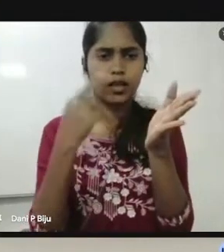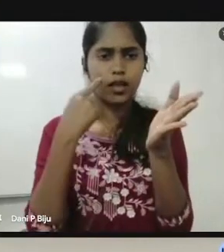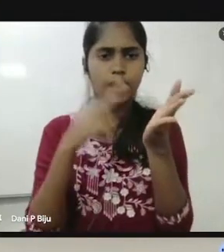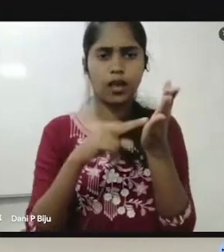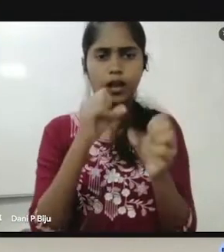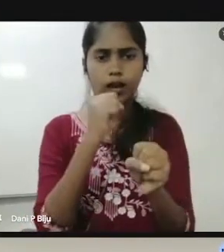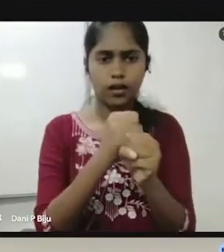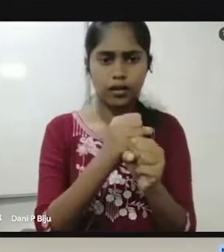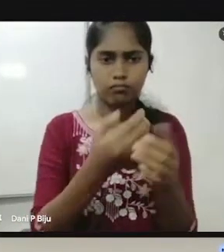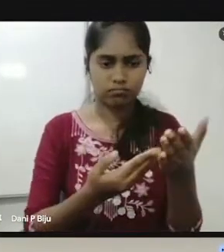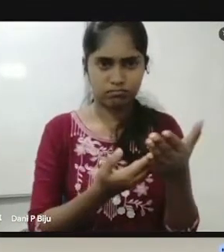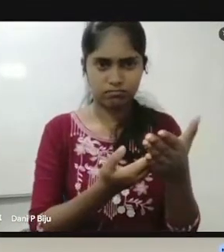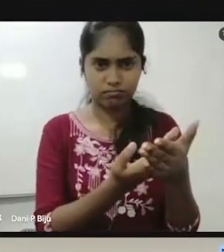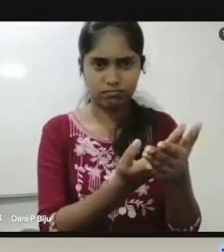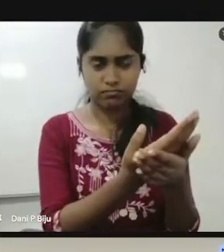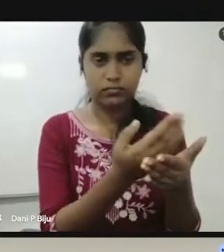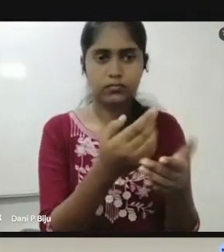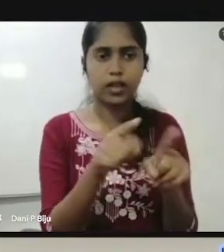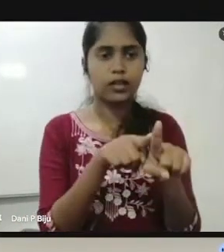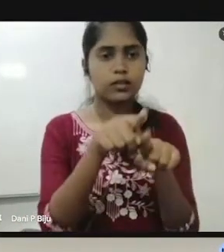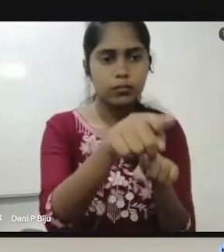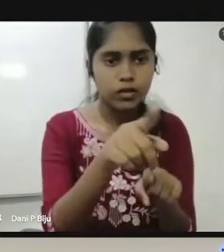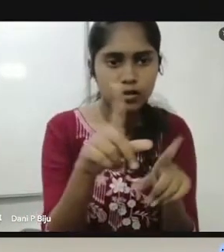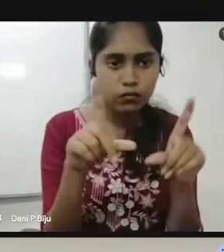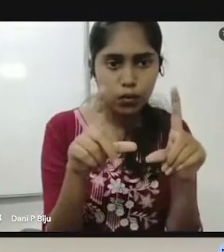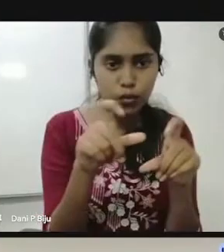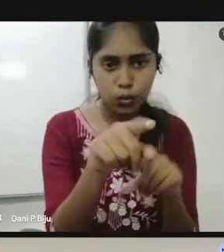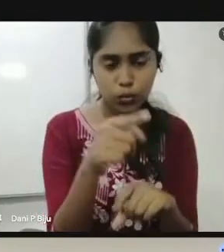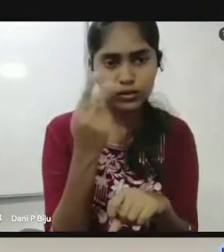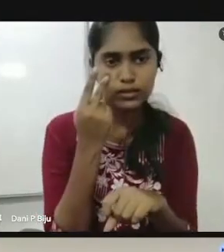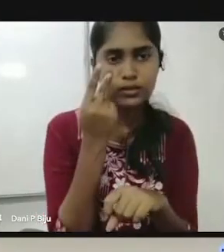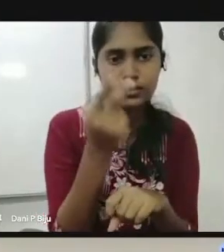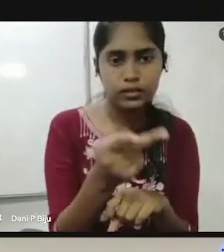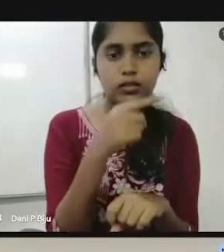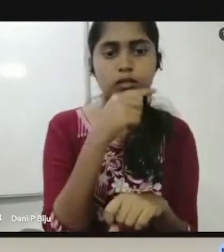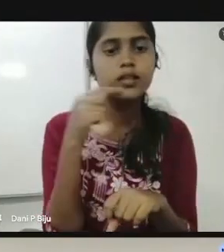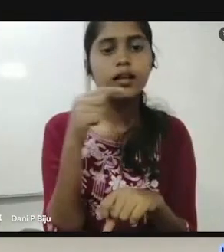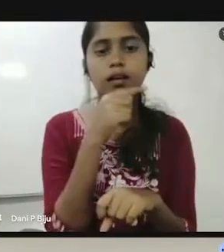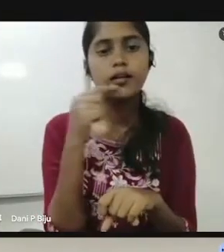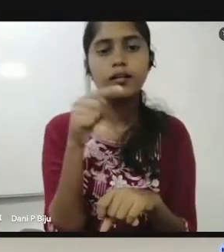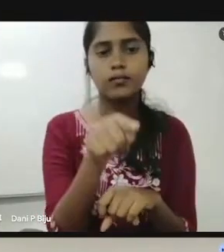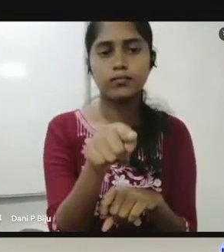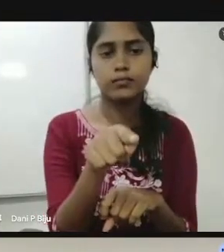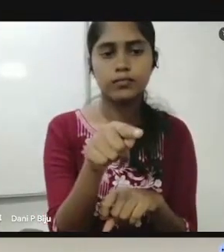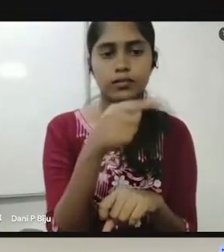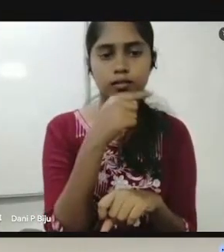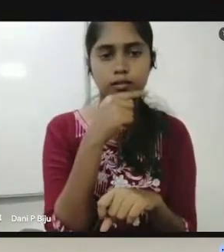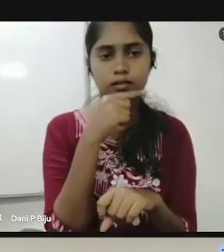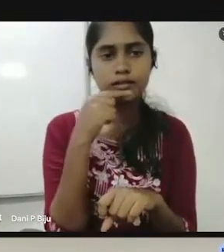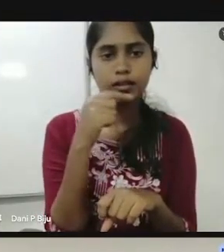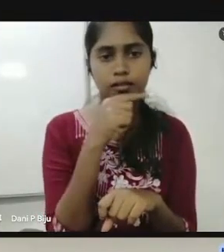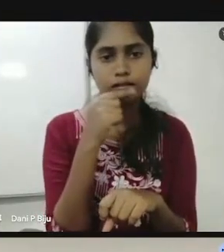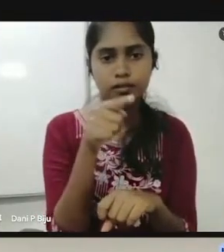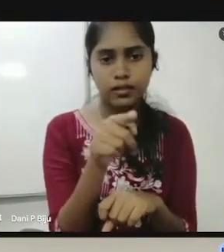നമ്മൾ എന്താ ചെയ്യുന്നത്, ഇപ്പൊ നിങ്ങൾ വലതുവശത്തെ ആ ചിത്രത്തിലേക്ക് നോക്കുകയാണെന്നുണ്ടെങ്കിൽ റെഡ് കളറിൽ കുറച്ച് ഭാഗങ്ങൾ ഹൈലൈറ്റ് ചെയ്തിട്ടുണ്ട്.